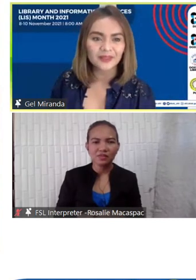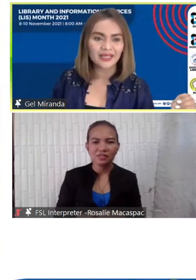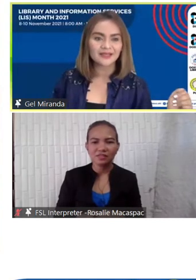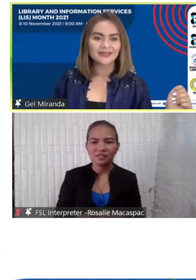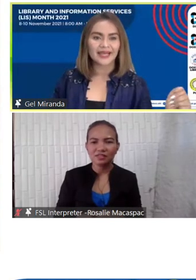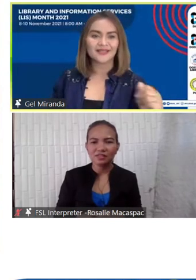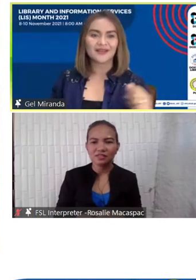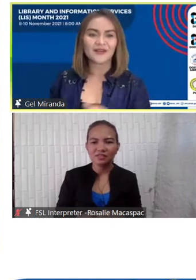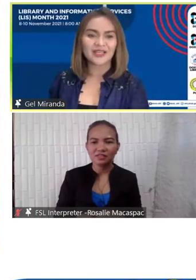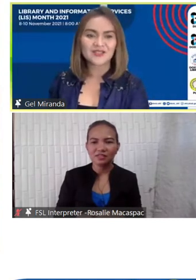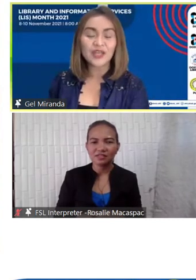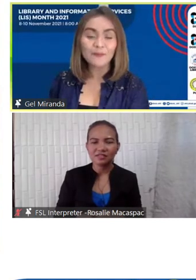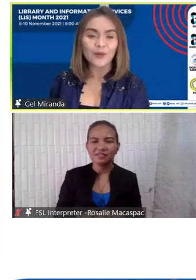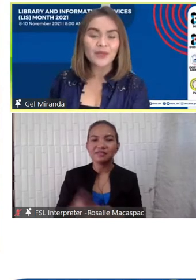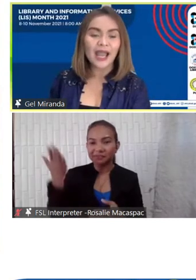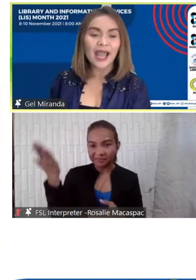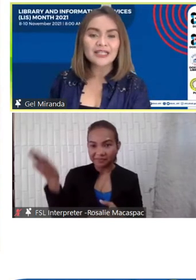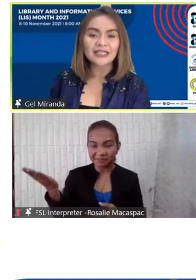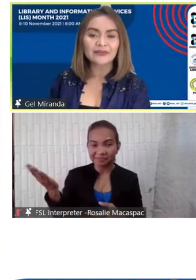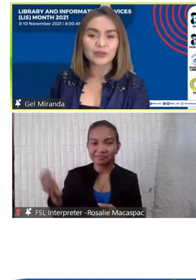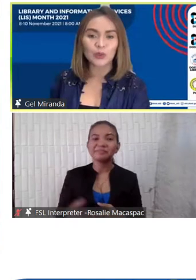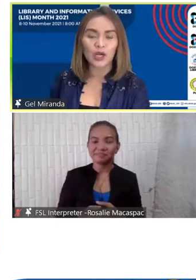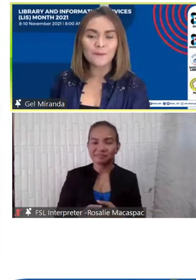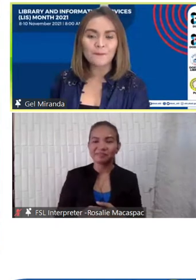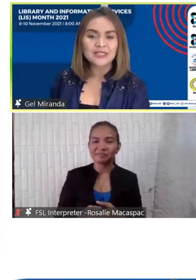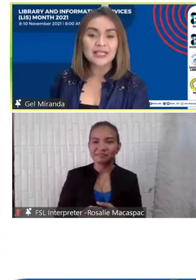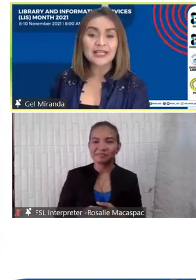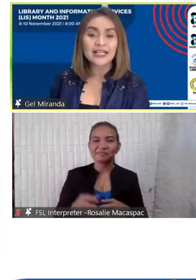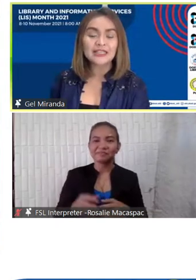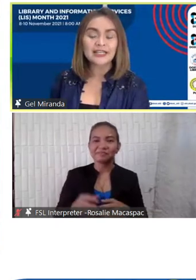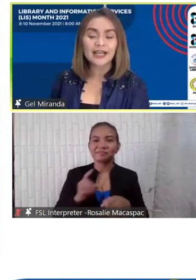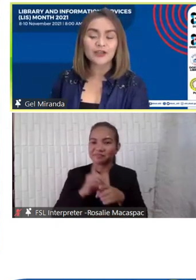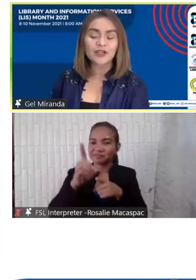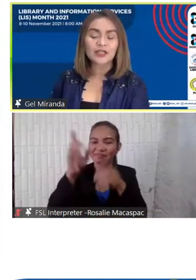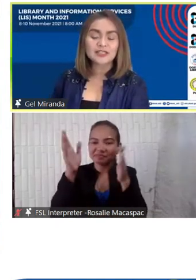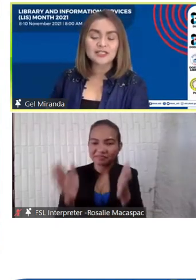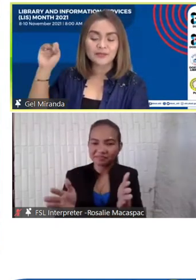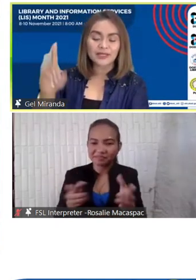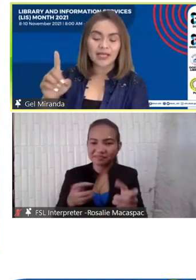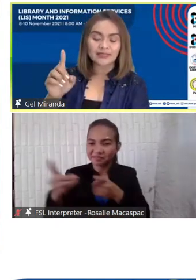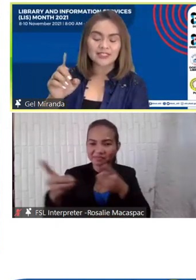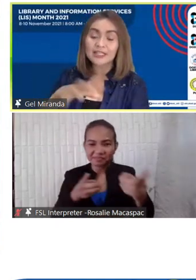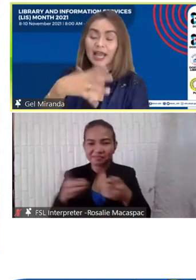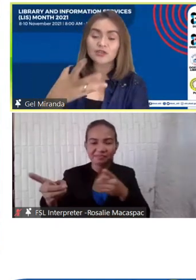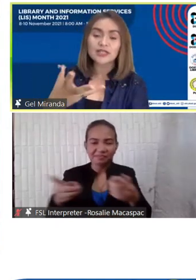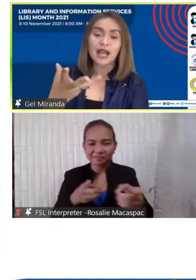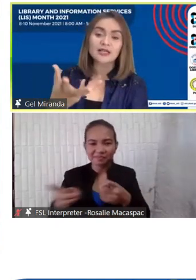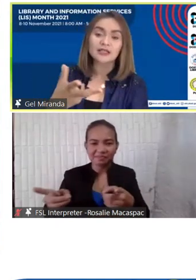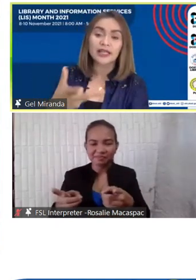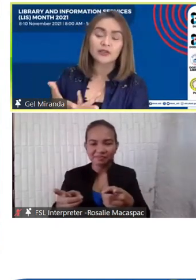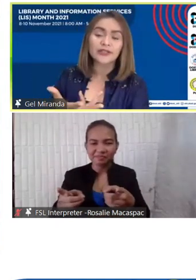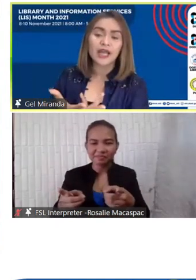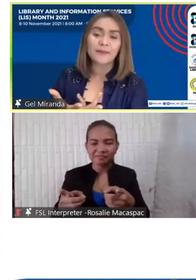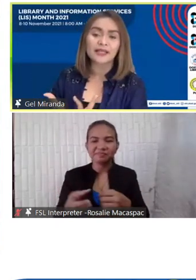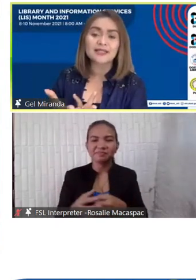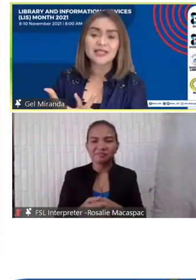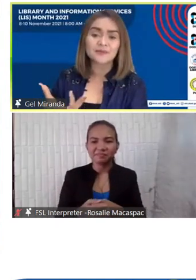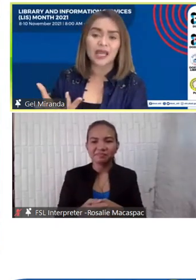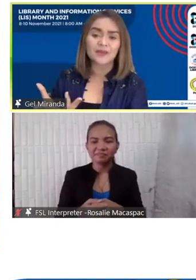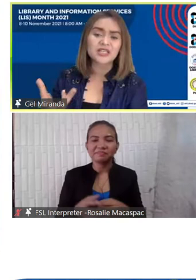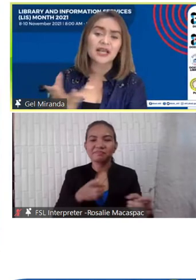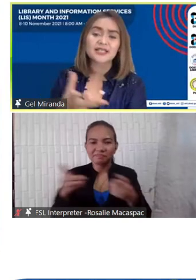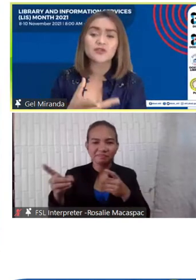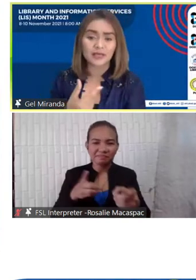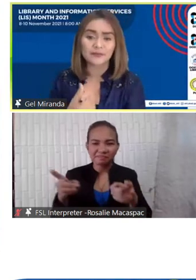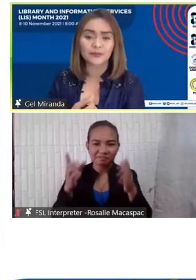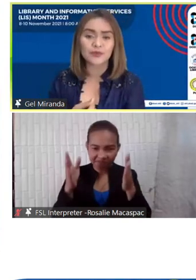Okay, yan. Okay. So yan po. Ang ating director, sila na rin talaga yung nagsisilbi na, siya actually ang director namin at the same